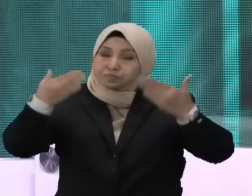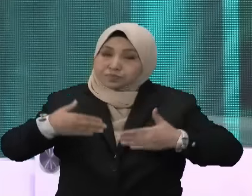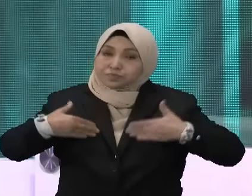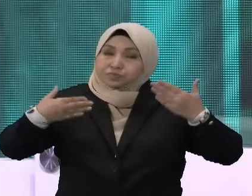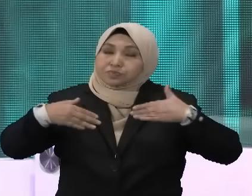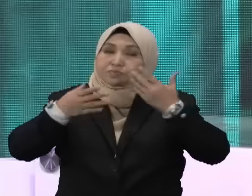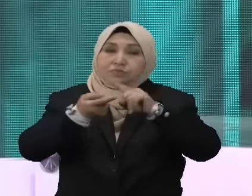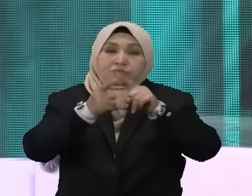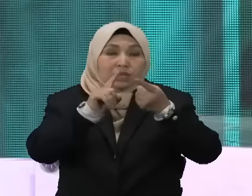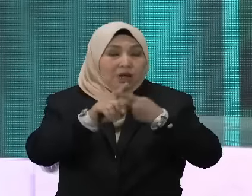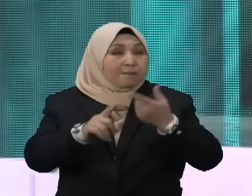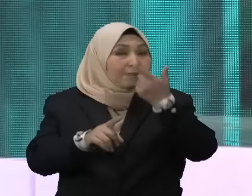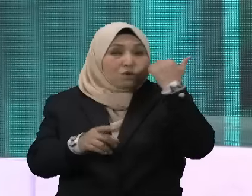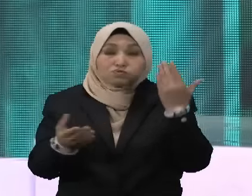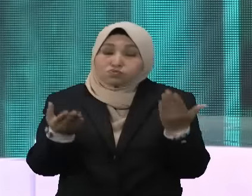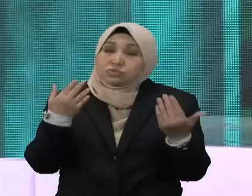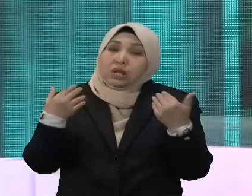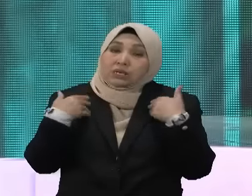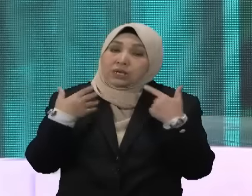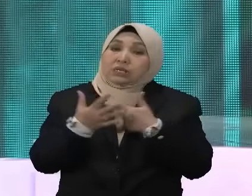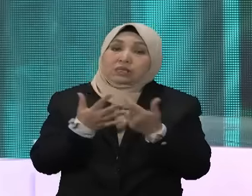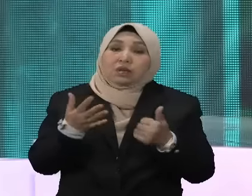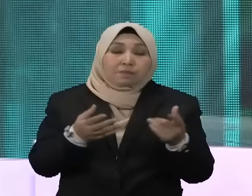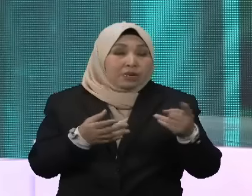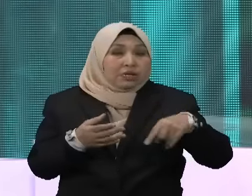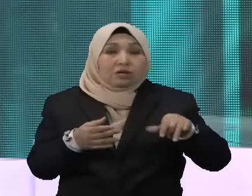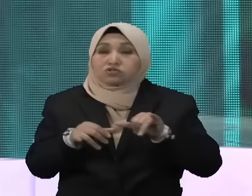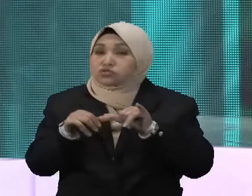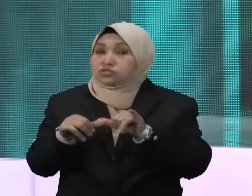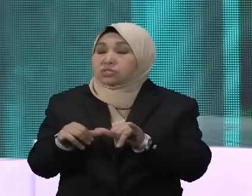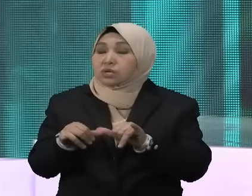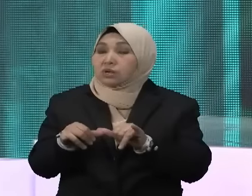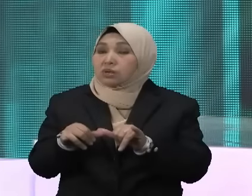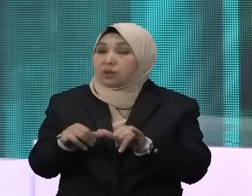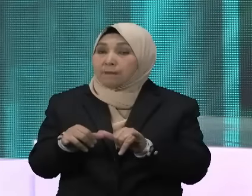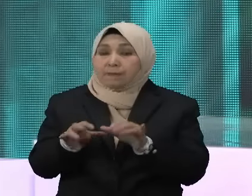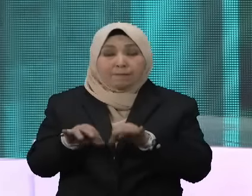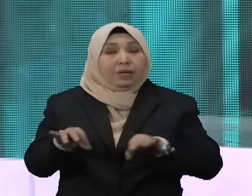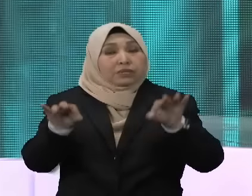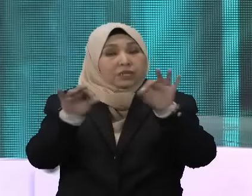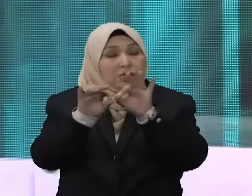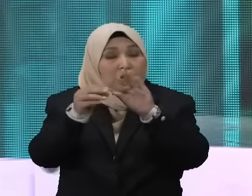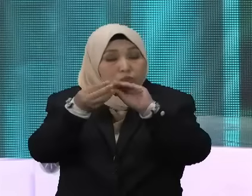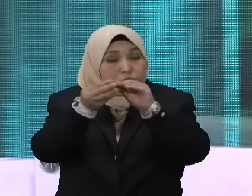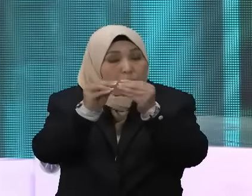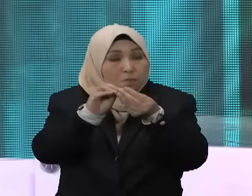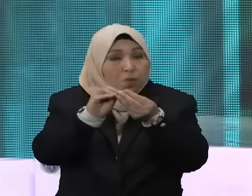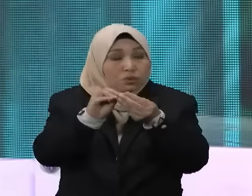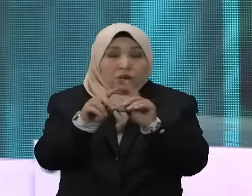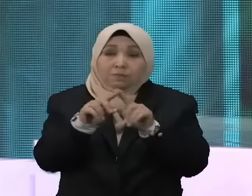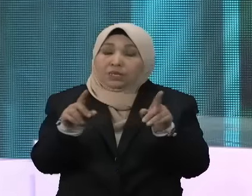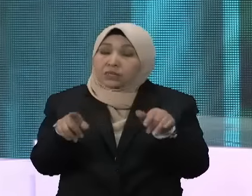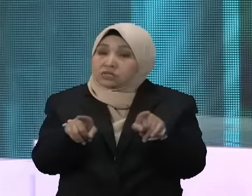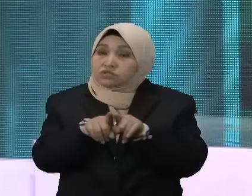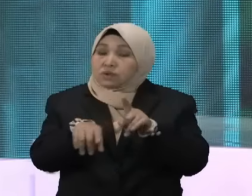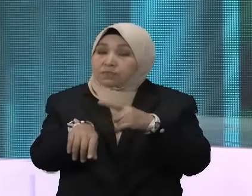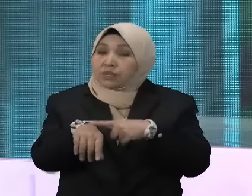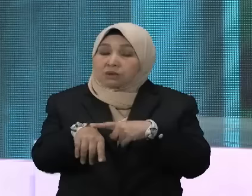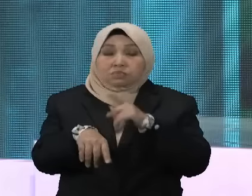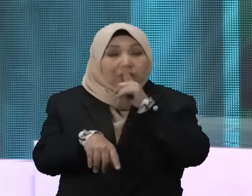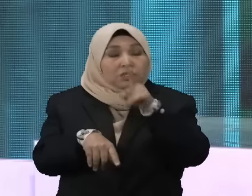sahabat, lantaran mungkin ada di kalangan mereka yang masih lagi mementingkan kepada nombor, Ustaz, kan? Tetapi dalam masa yang sama,